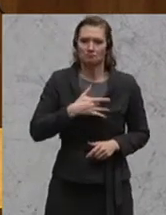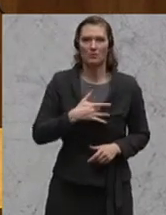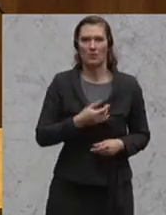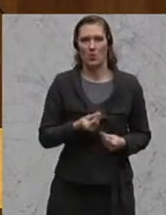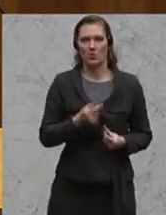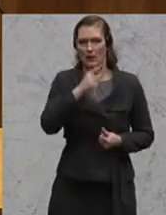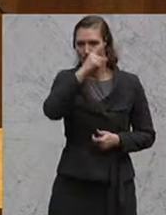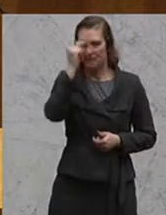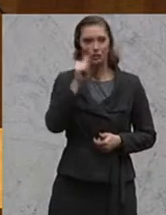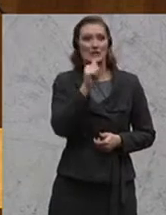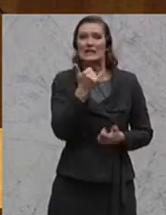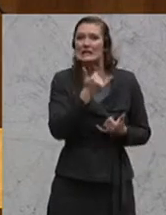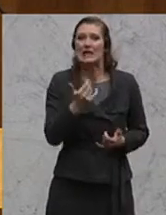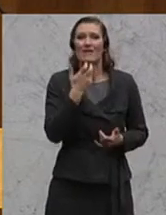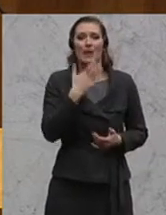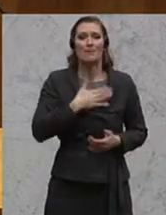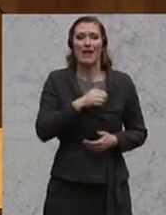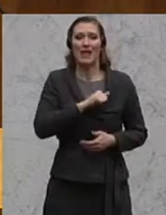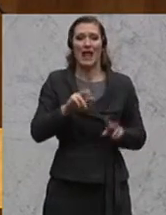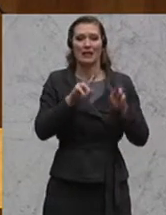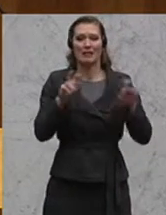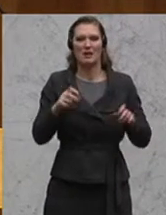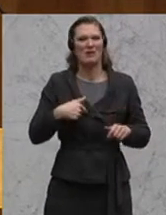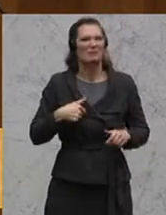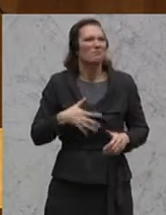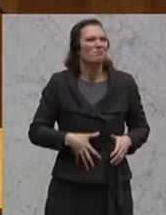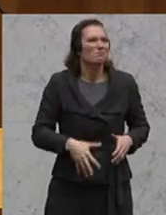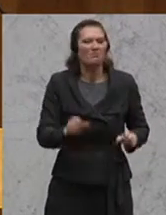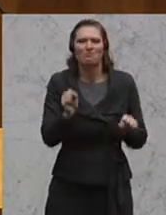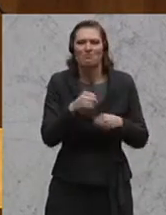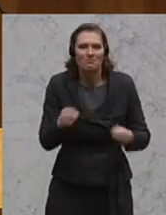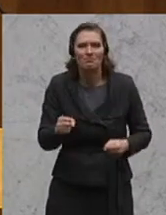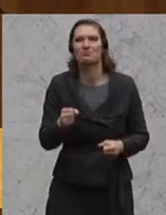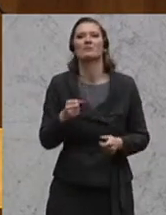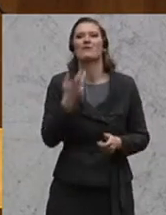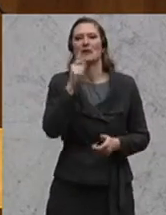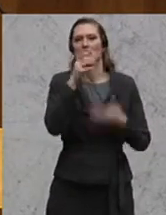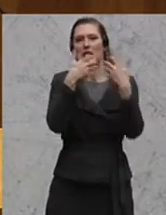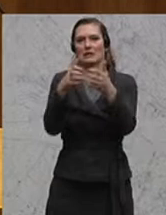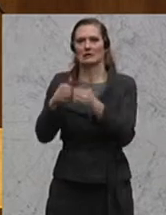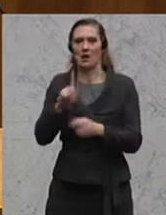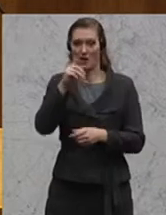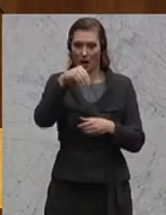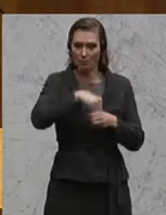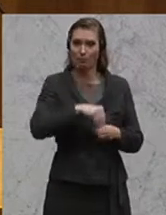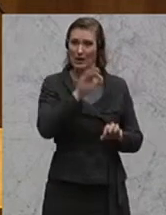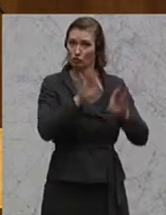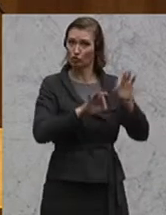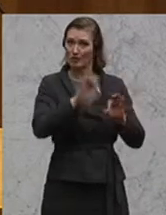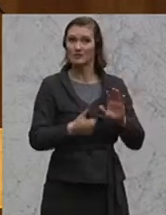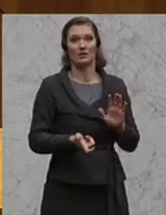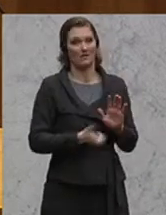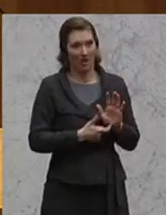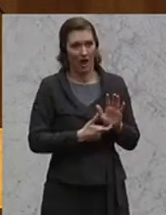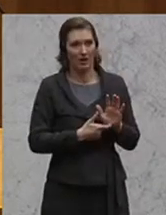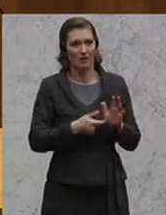Menschen. Nicht jeder will über sein Thema, dass er nicht auf natürlichem Weg ein Kind bekommen kann, erzählen. Aber diese Statistiken werden jetzt verlangt